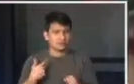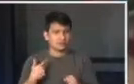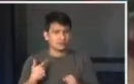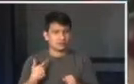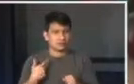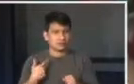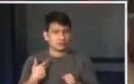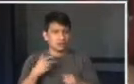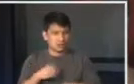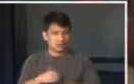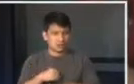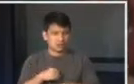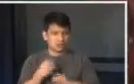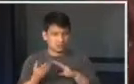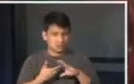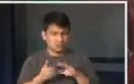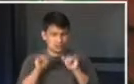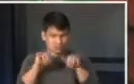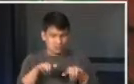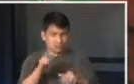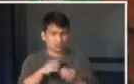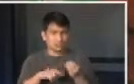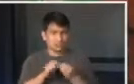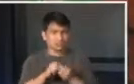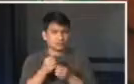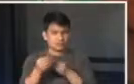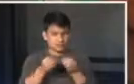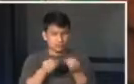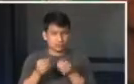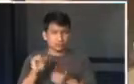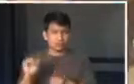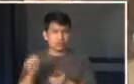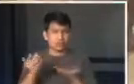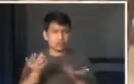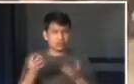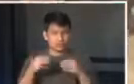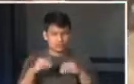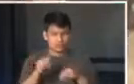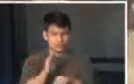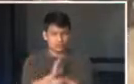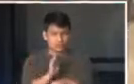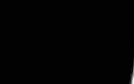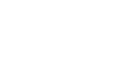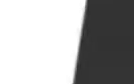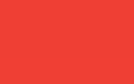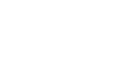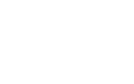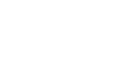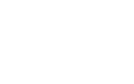consumer confidence at mapapanatili ang operasyon ng mga negosyo.